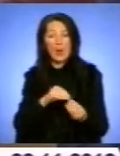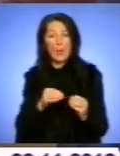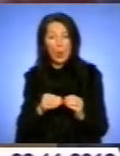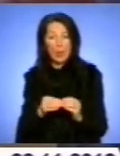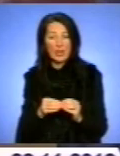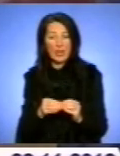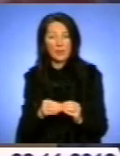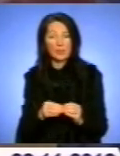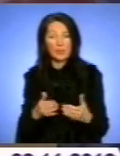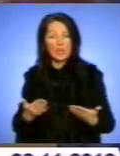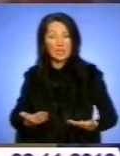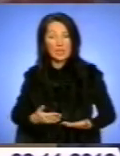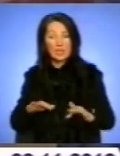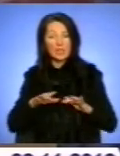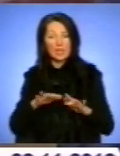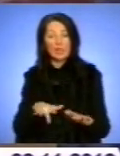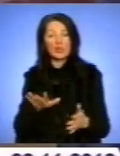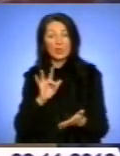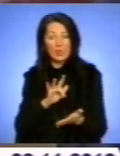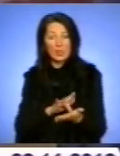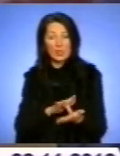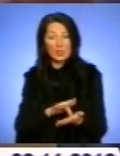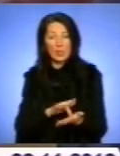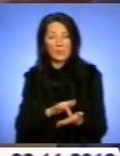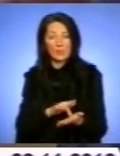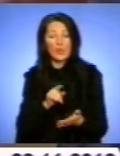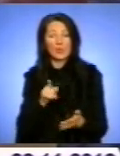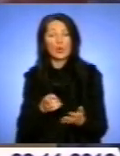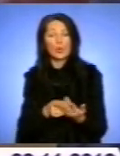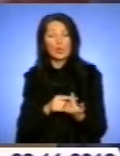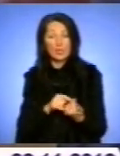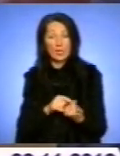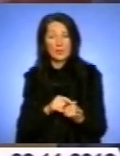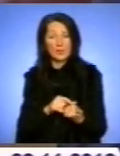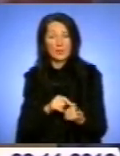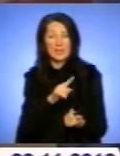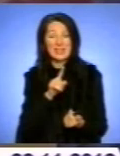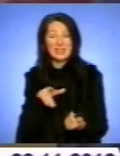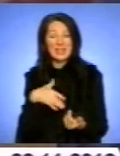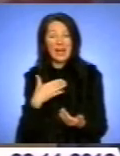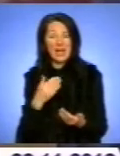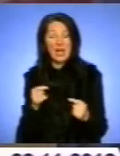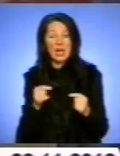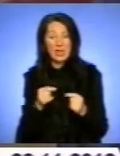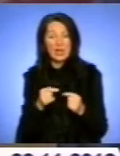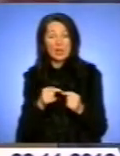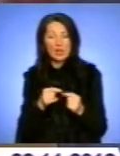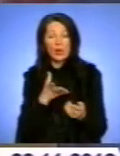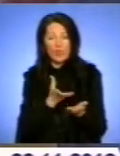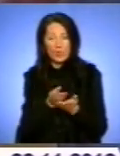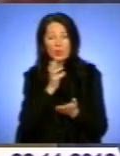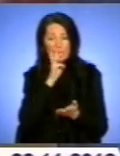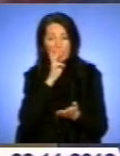проблем життєдіяльності міста, в тому числі за своєчасну виплату заробітної плати.